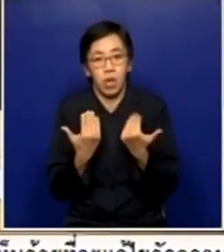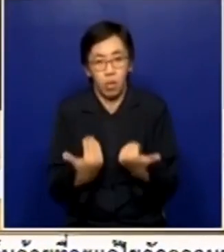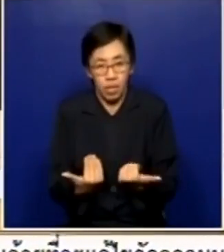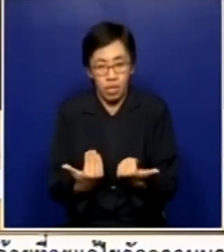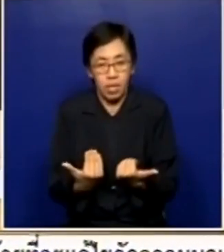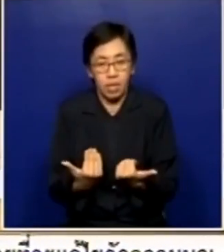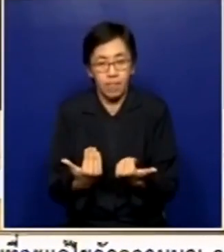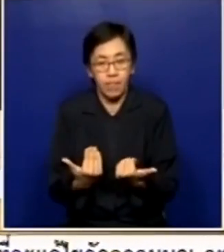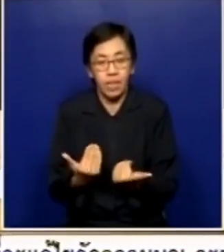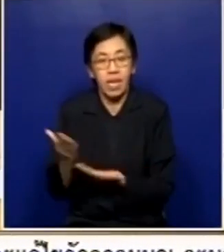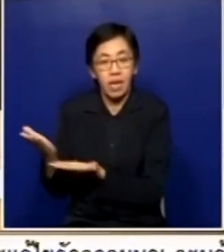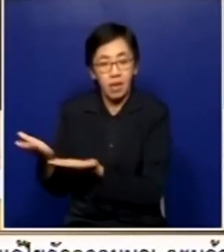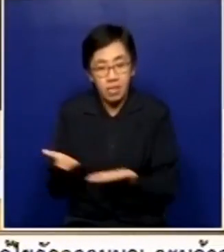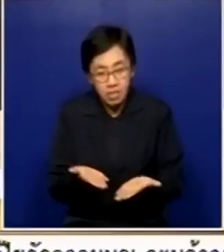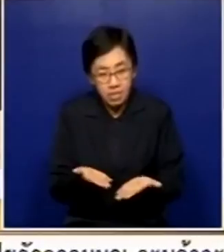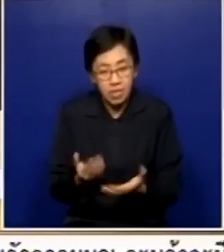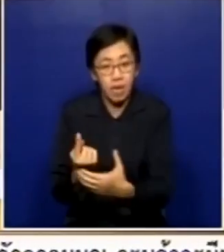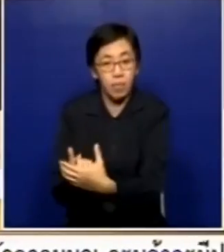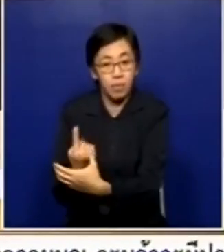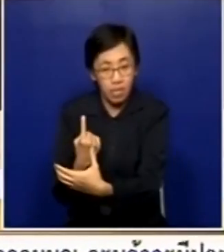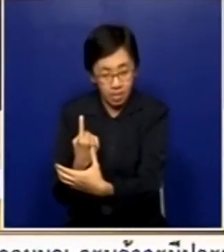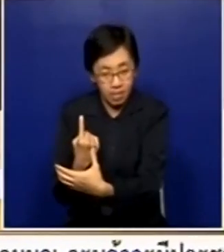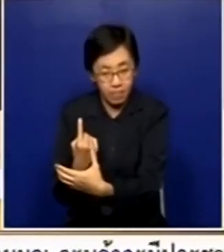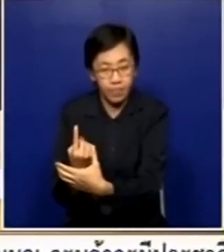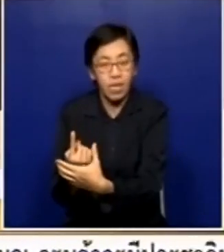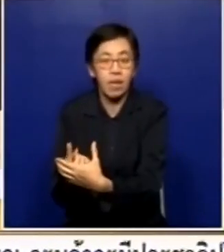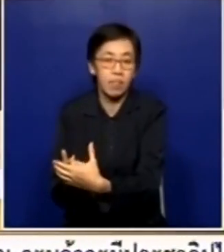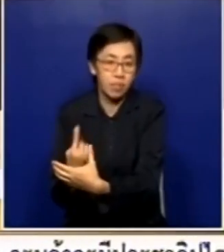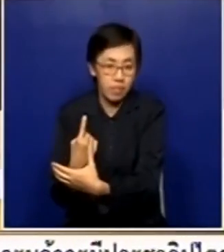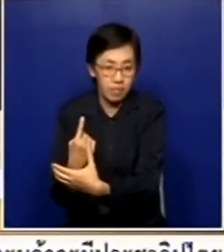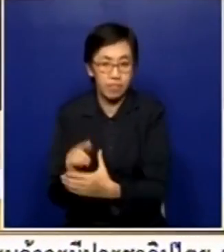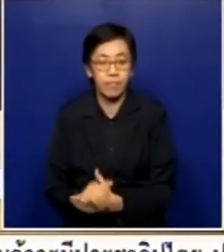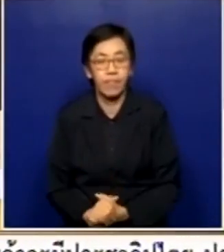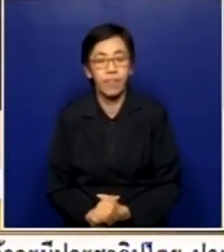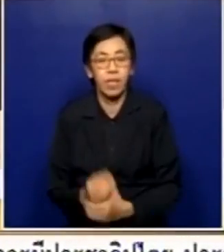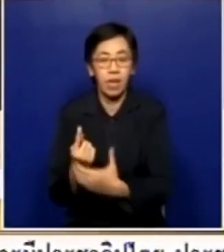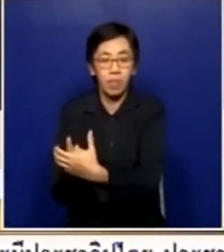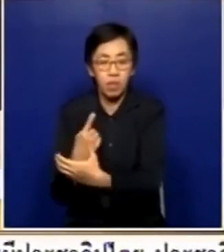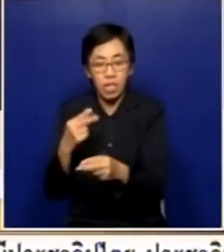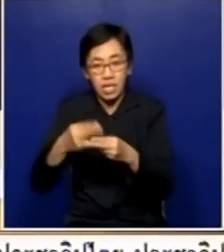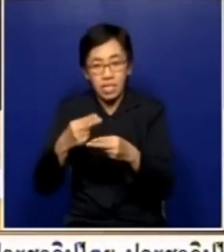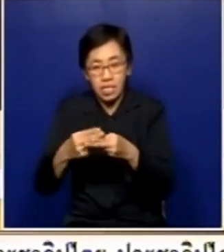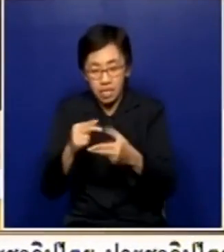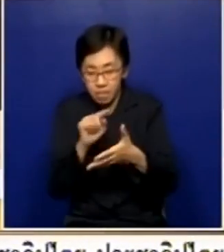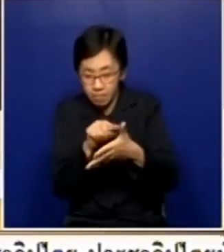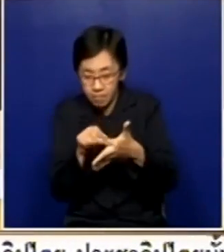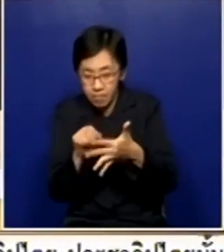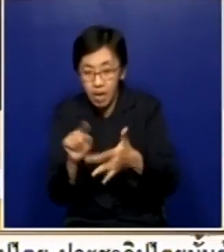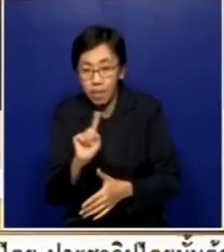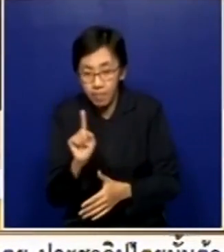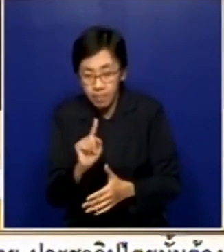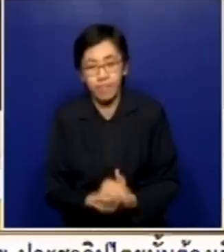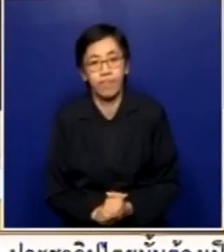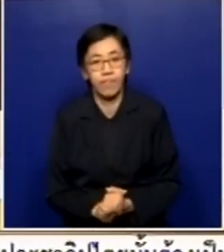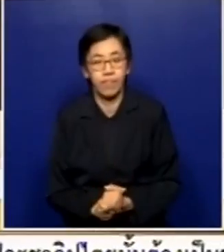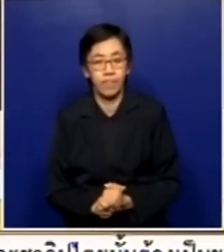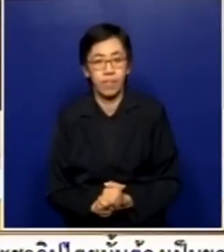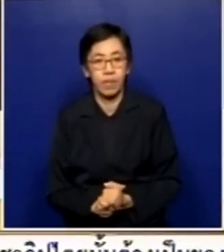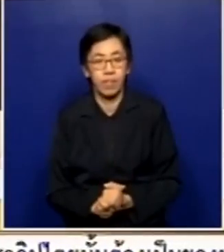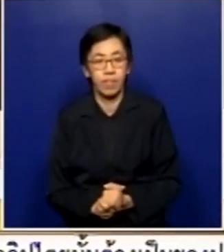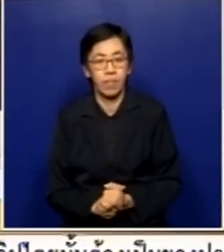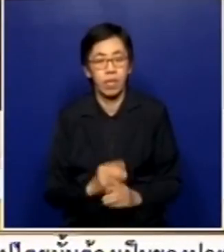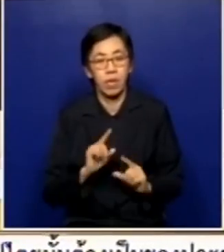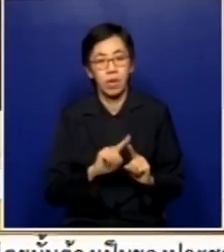ก็มีผู้ชายของประชาชนผู้มีสิทธิ์เลือกตั้งซึ่งมีรายชื่อดังต่อไปนี้เข้าร่วมชี้แจงต่อที่ประชุมครับ